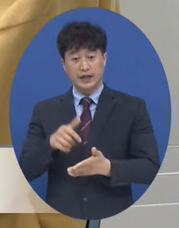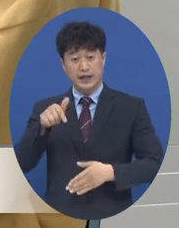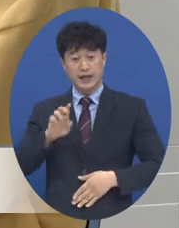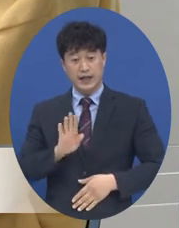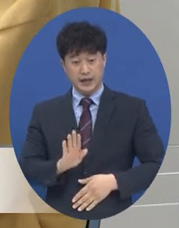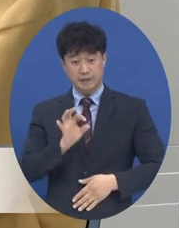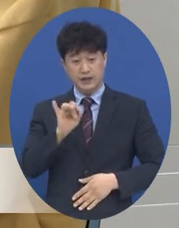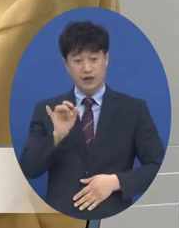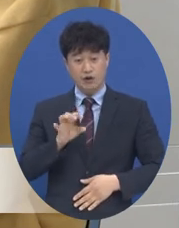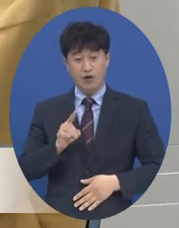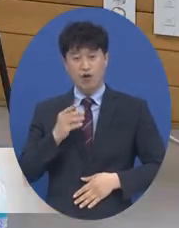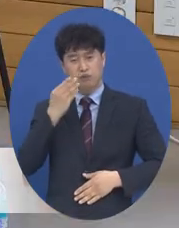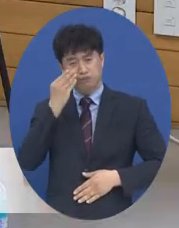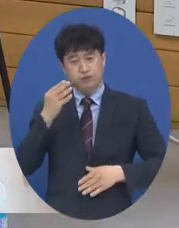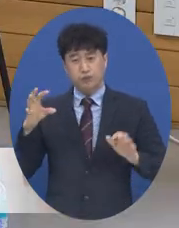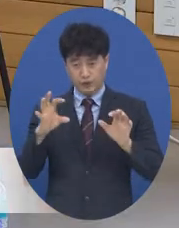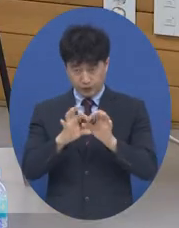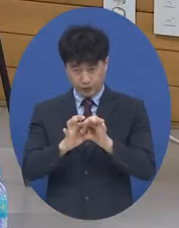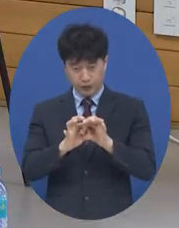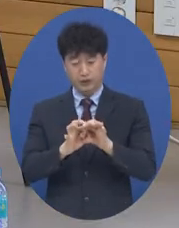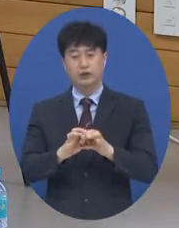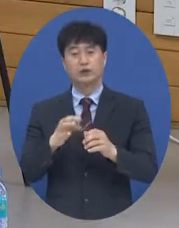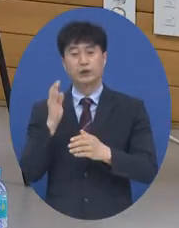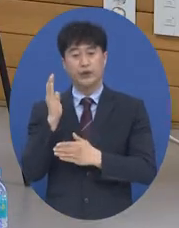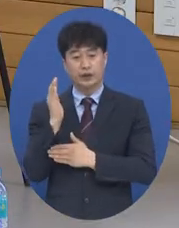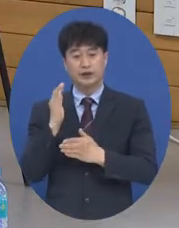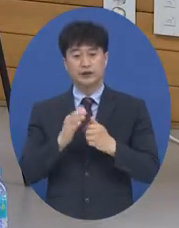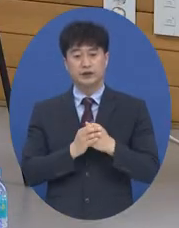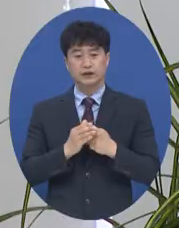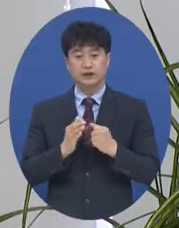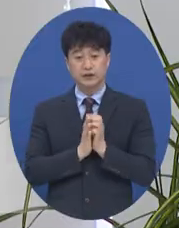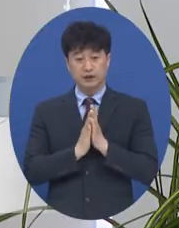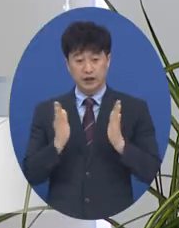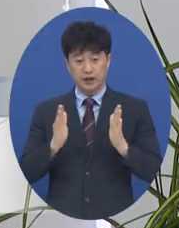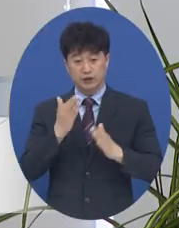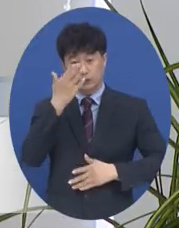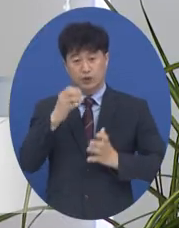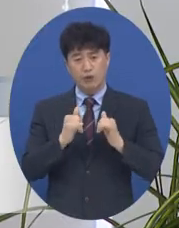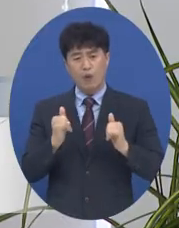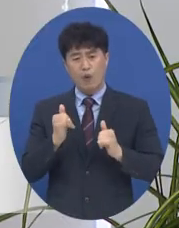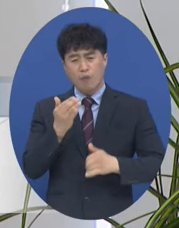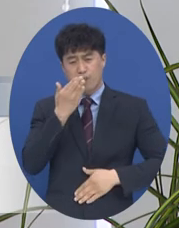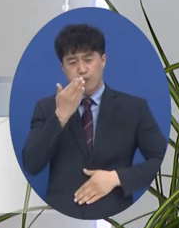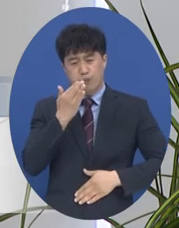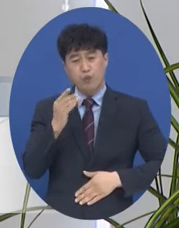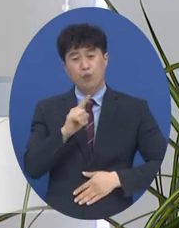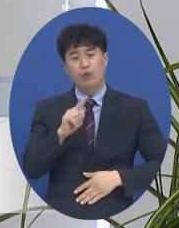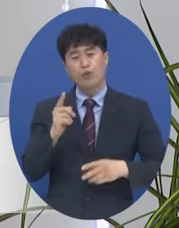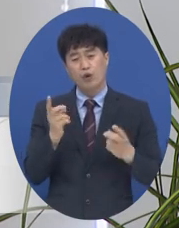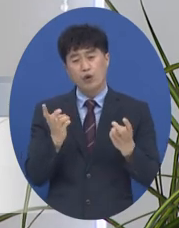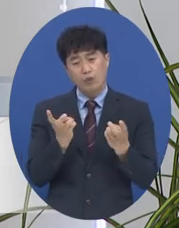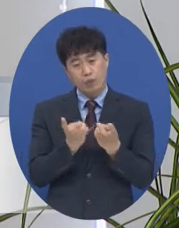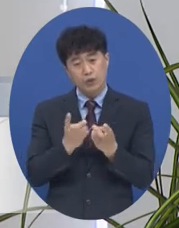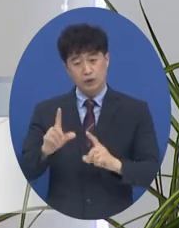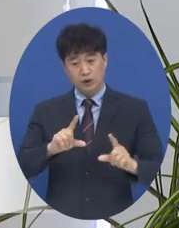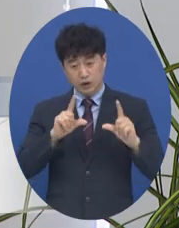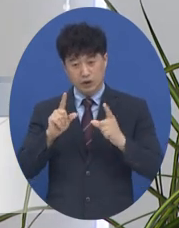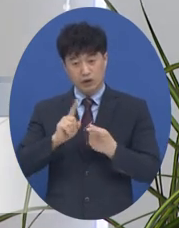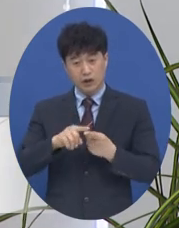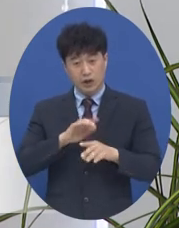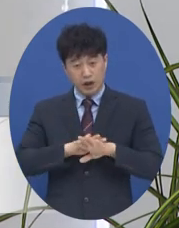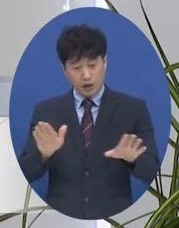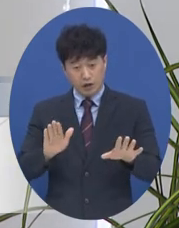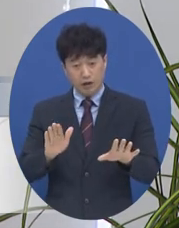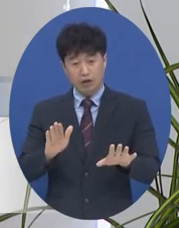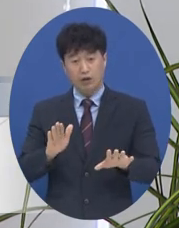활용한 갭이어 정책 등에 대한 토론도 이어졌습니다. 청년들이 그동안 어떻게 또 먹고사니즘을 해결을 하고 계신지,